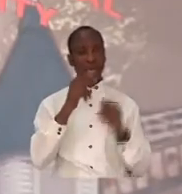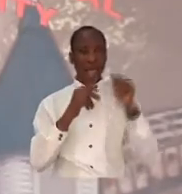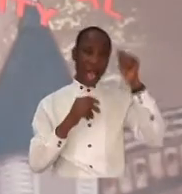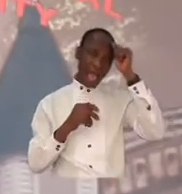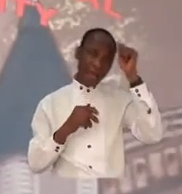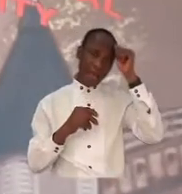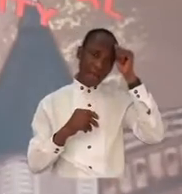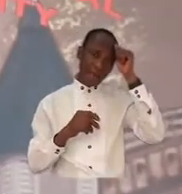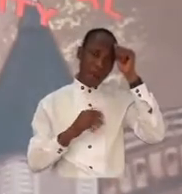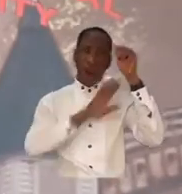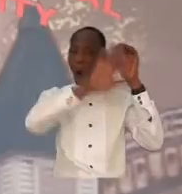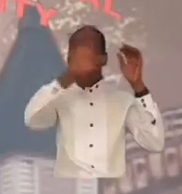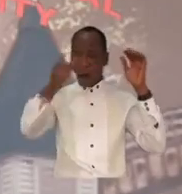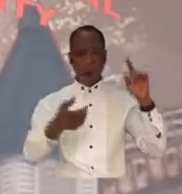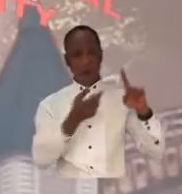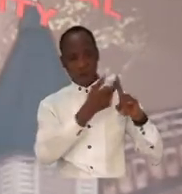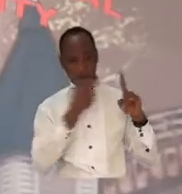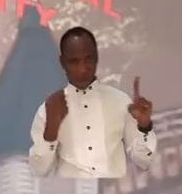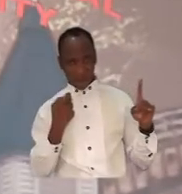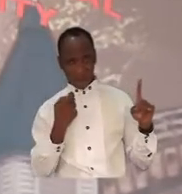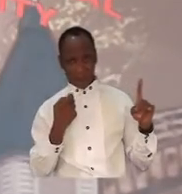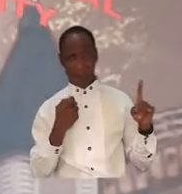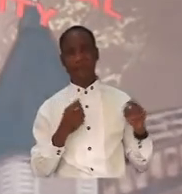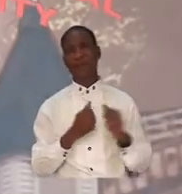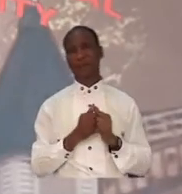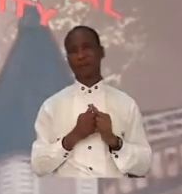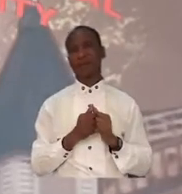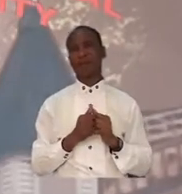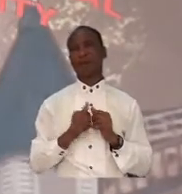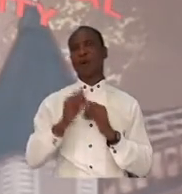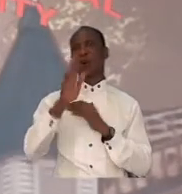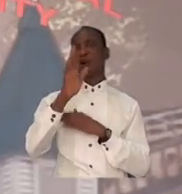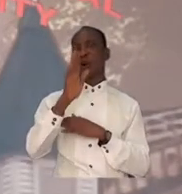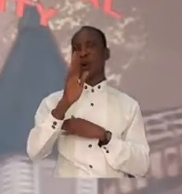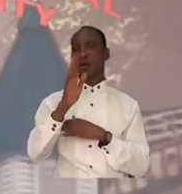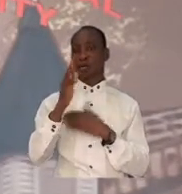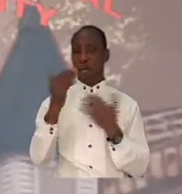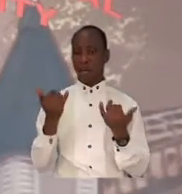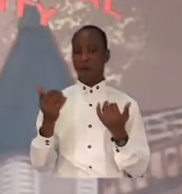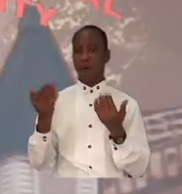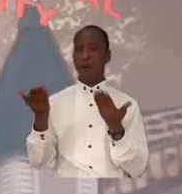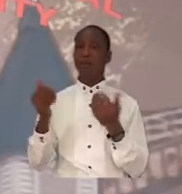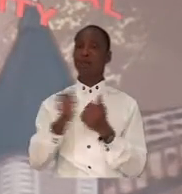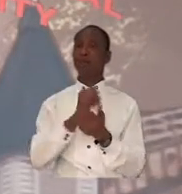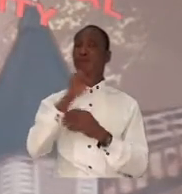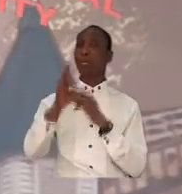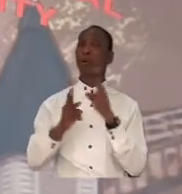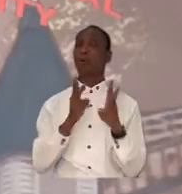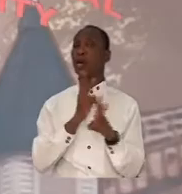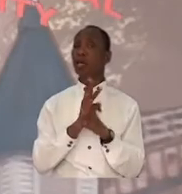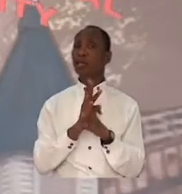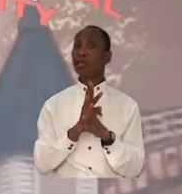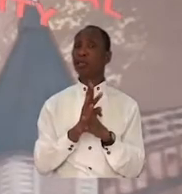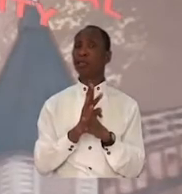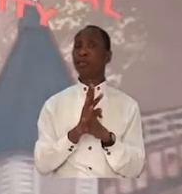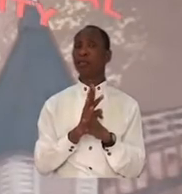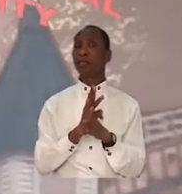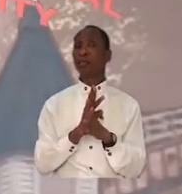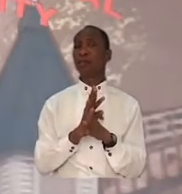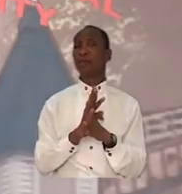yeye nasefu wano, esi waa, nyankupo mbese yi nipa nanu wabrezo, omoti asi duduo ni yina